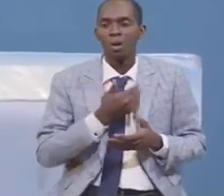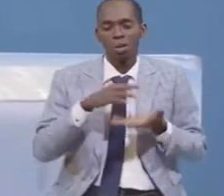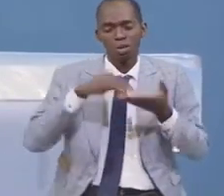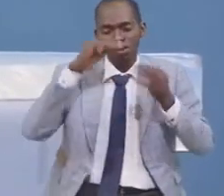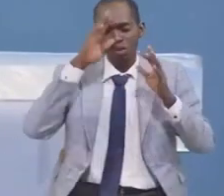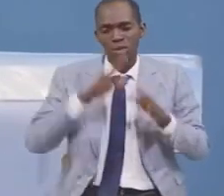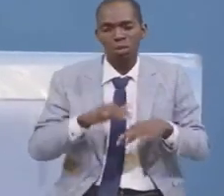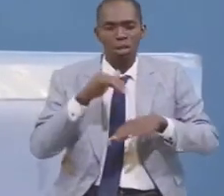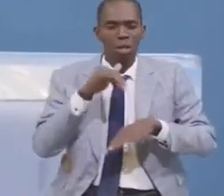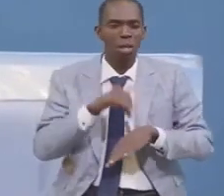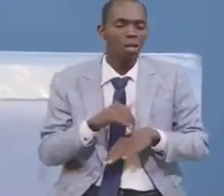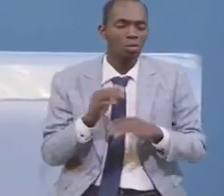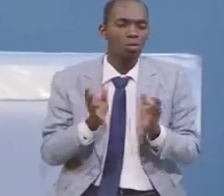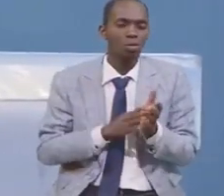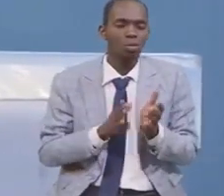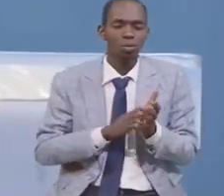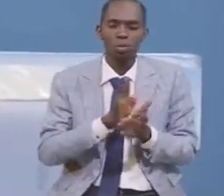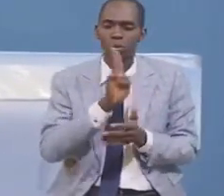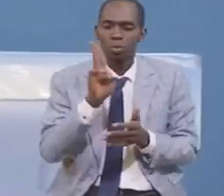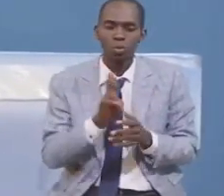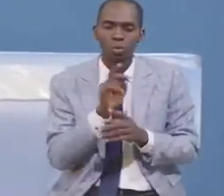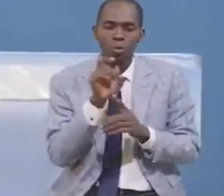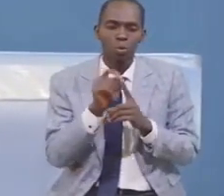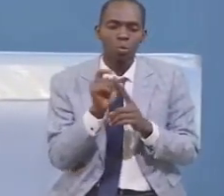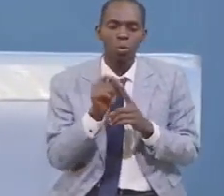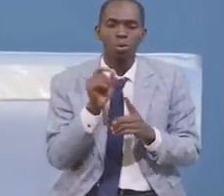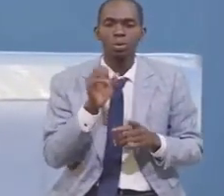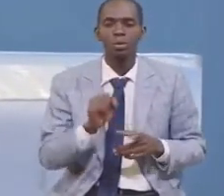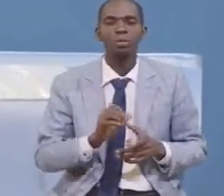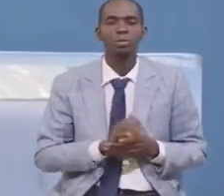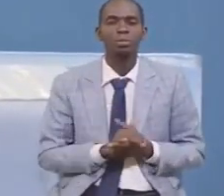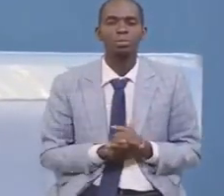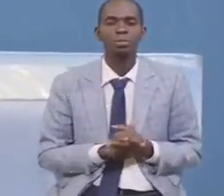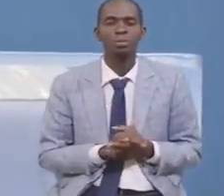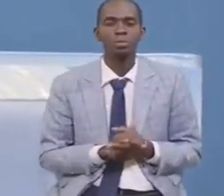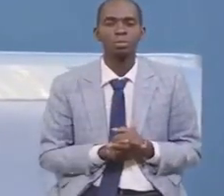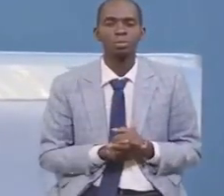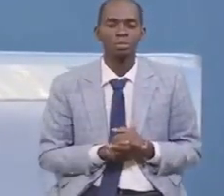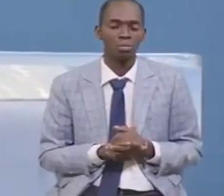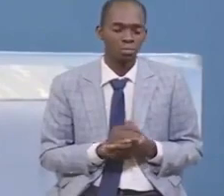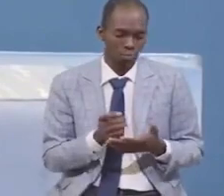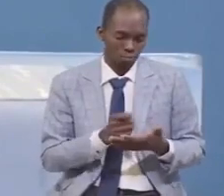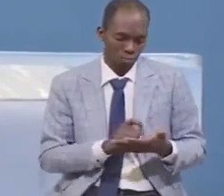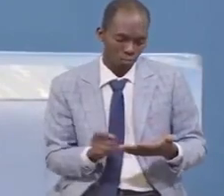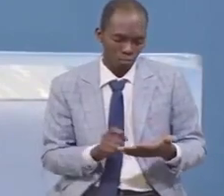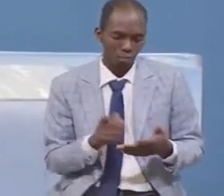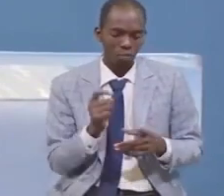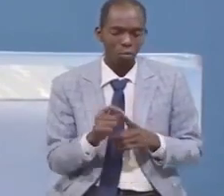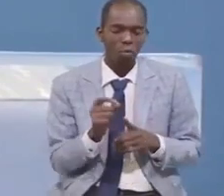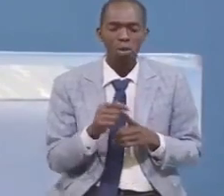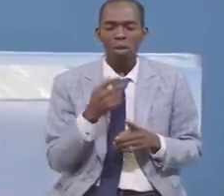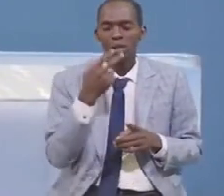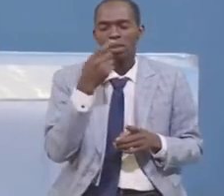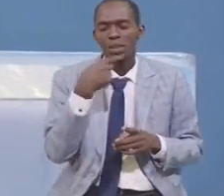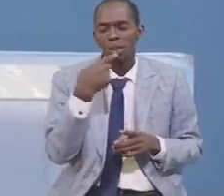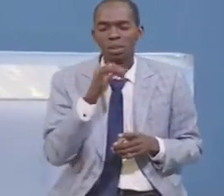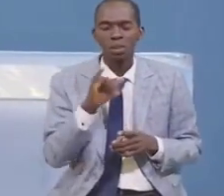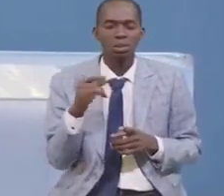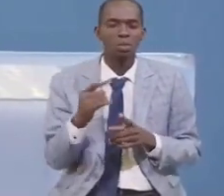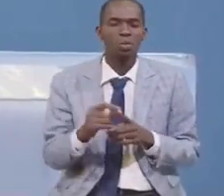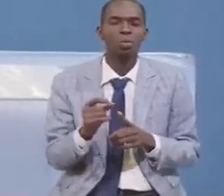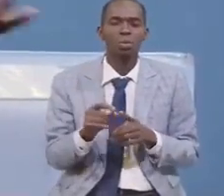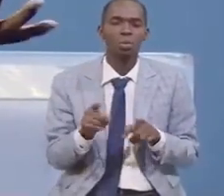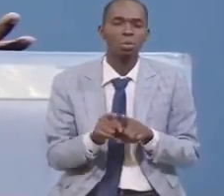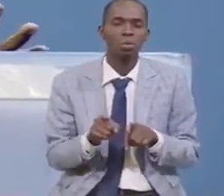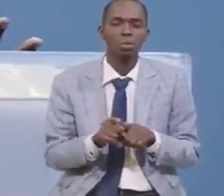use words. కనుక విద్యార్థులుగా మాటల్ని పొదుపుగా జాగ్రత్తగా వాడుకోవాలి. ఆ వాక్కును రాసుకోవాలి,